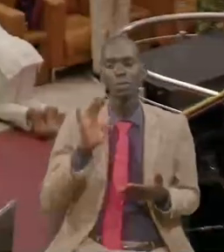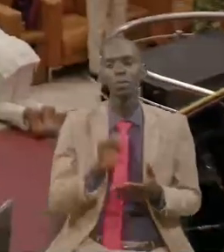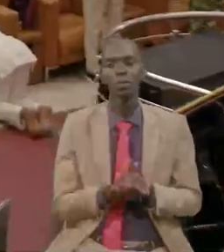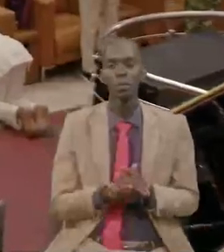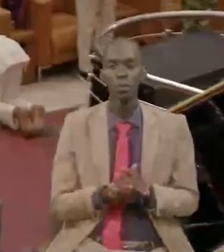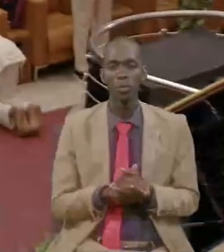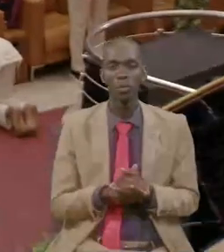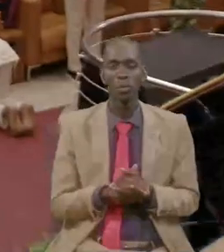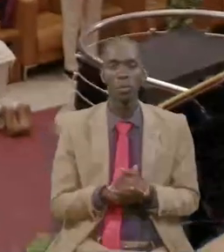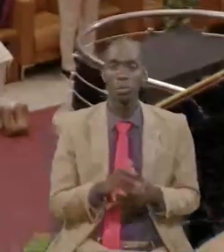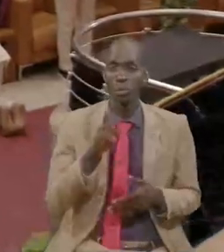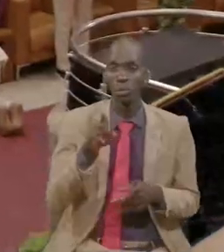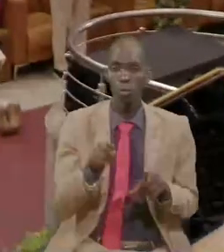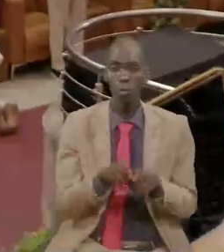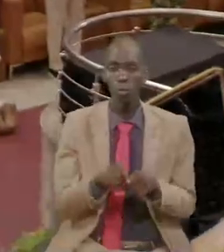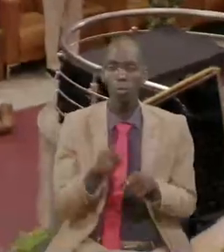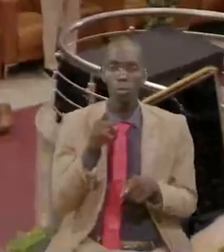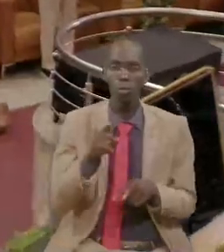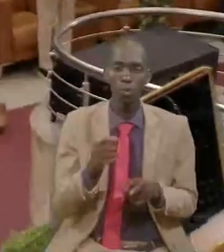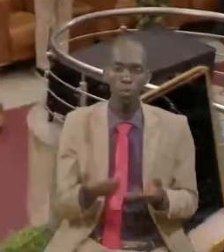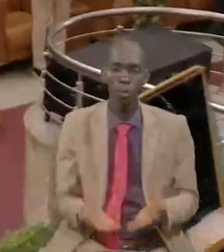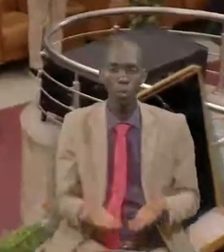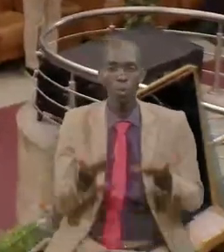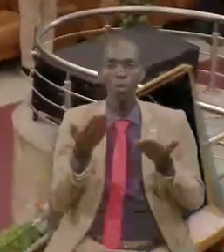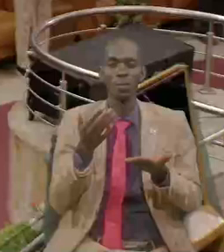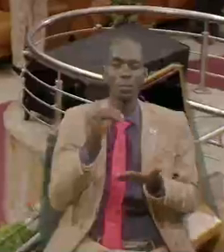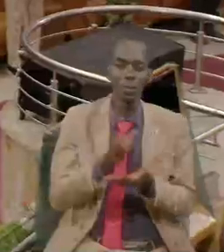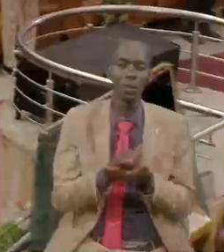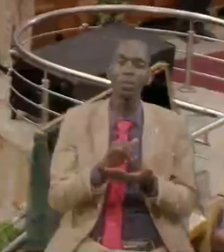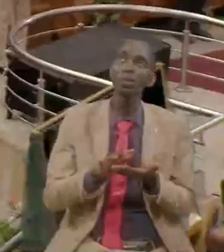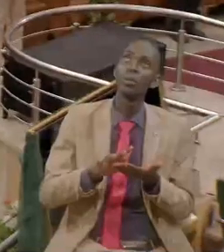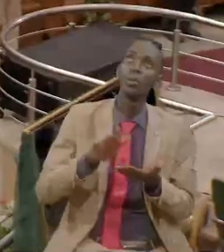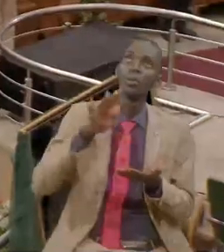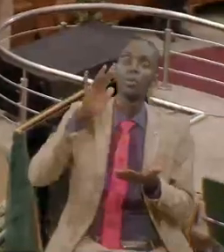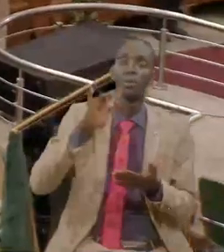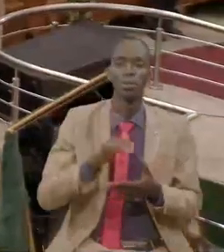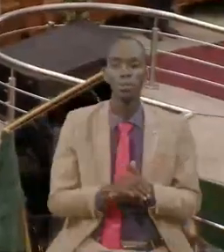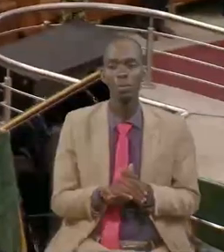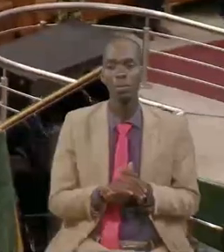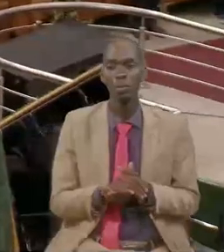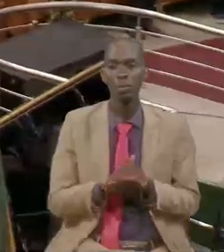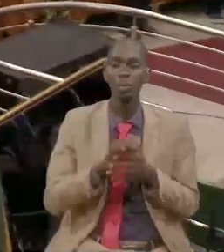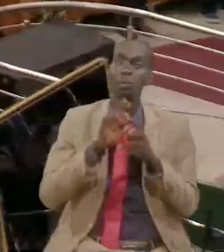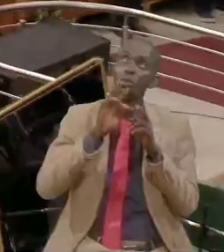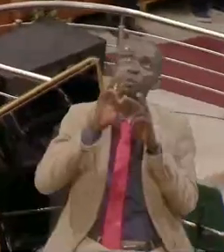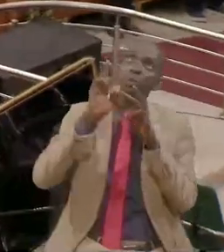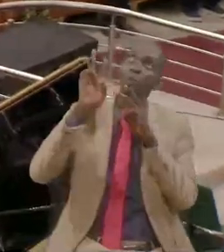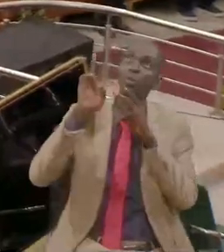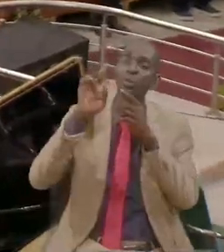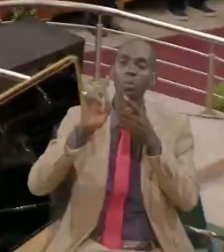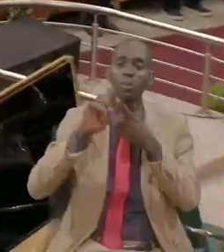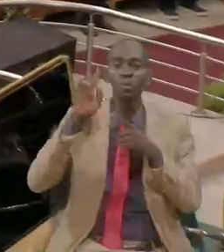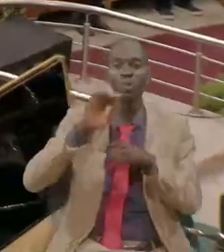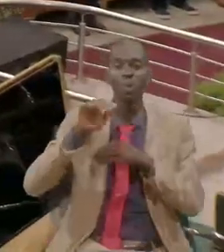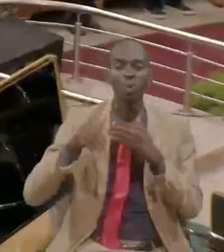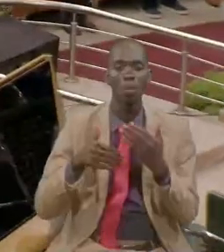Les promoteurs. Vous aussi, vous devez promouvoir cette gloire ayant